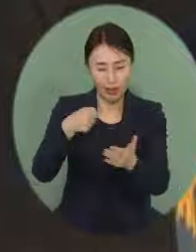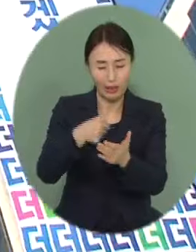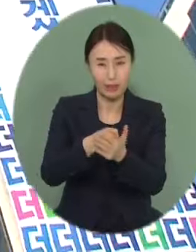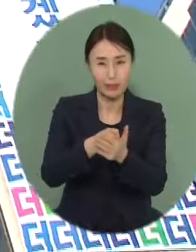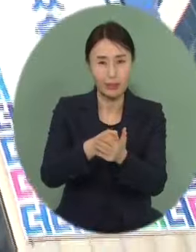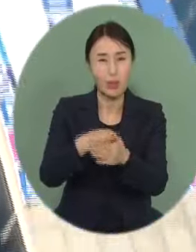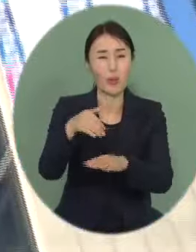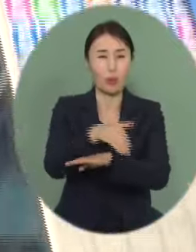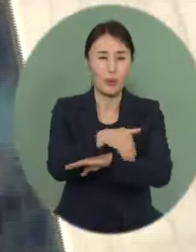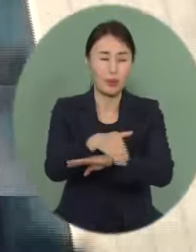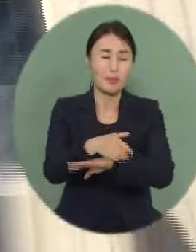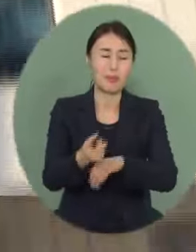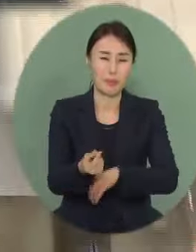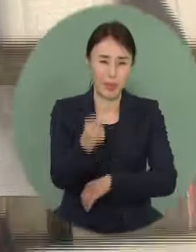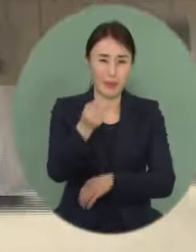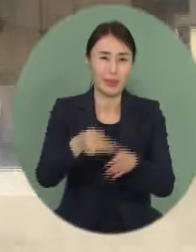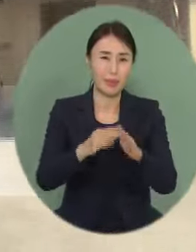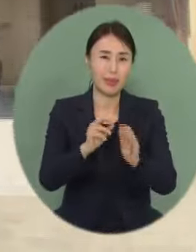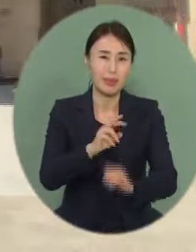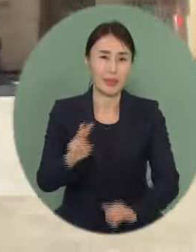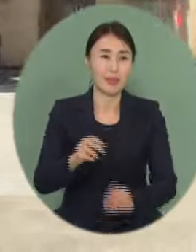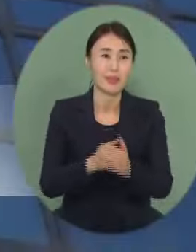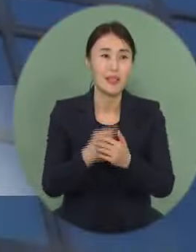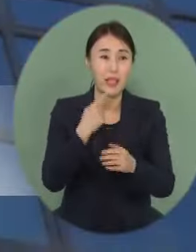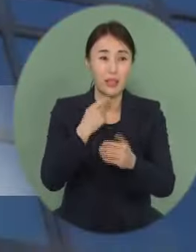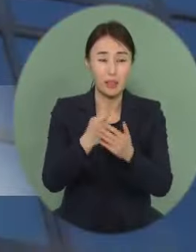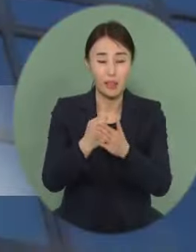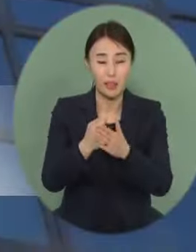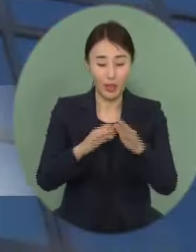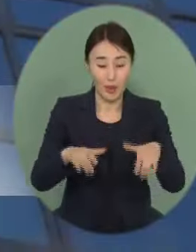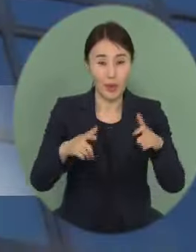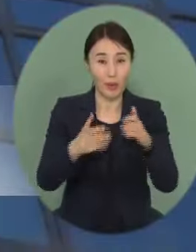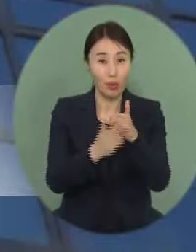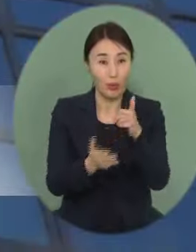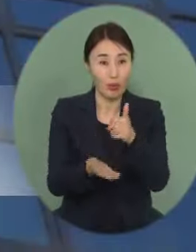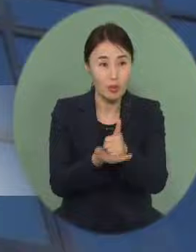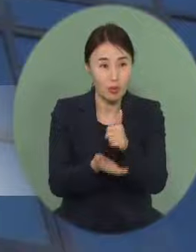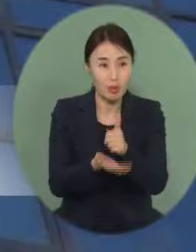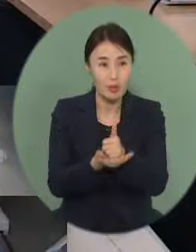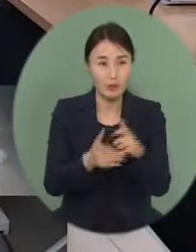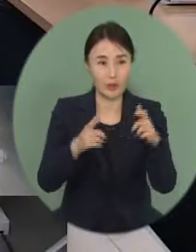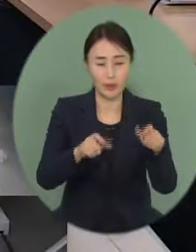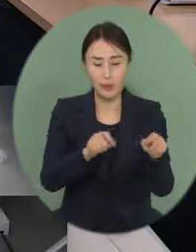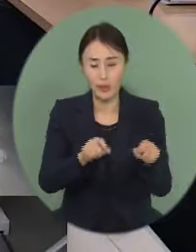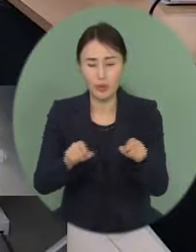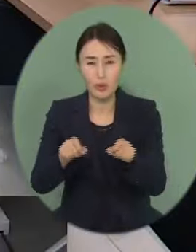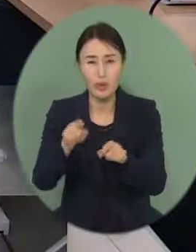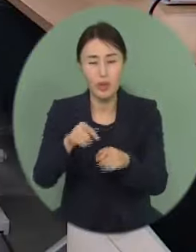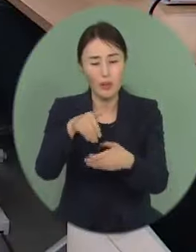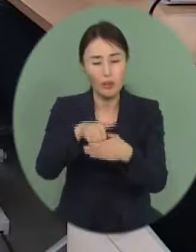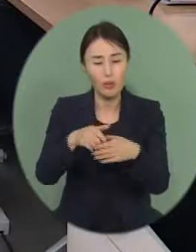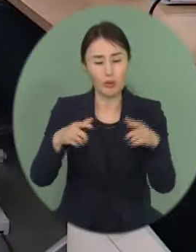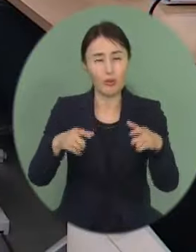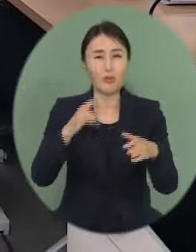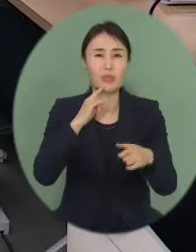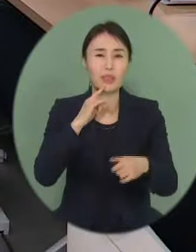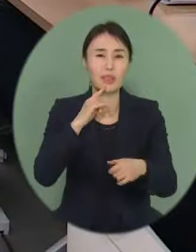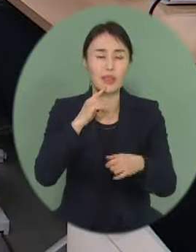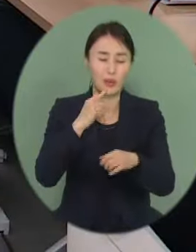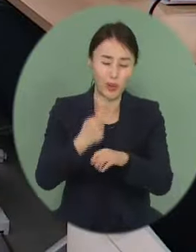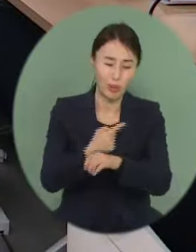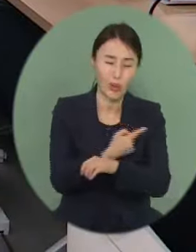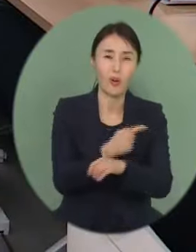조속히 더불어민주당이 전남지역 공천을 미루는 것을 두고 선거구 정만이 이유는 아니라는 말도 나오고